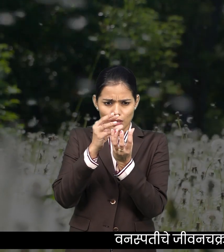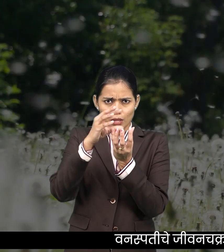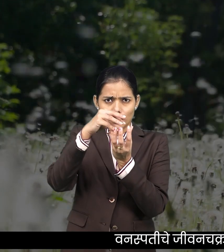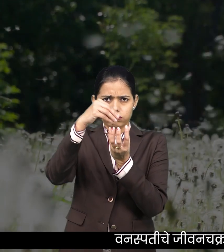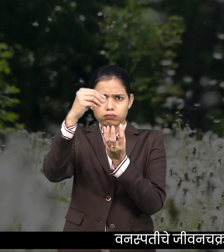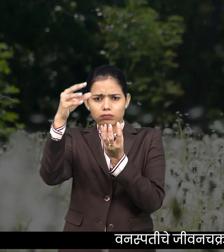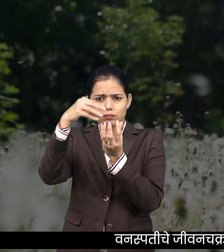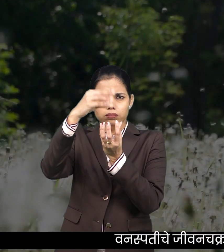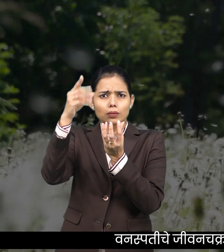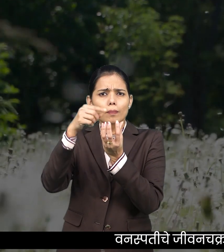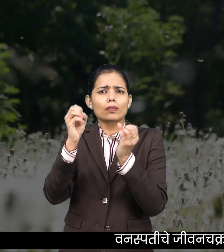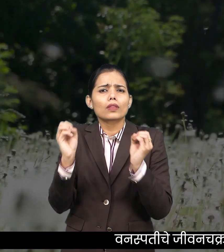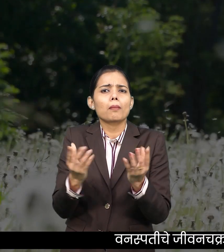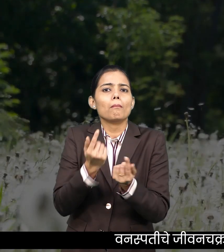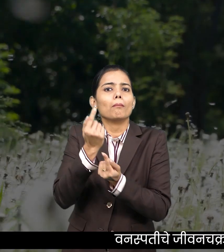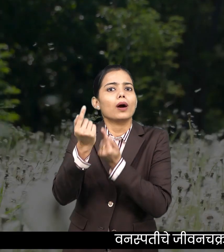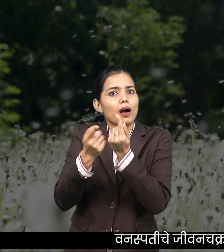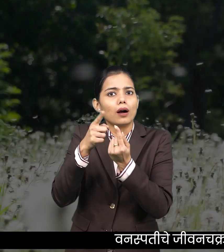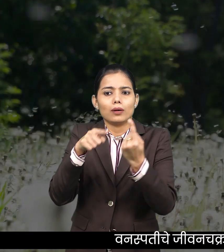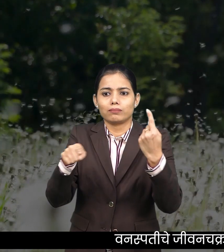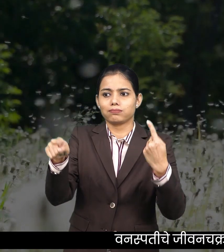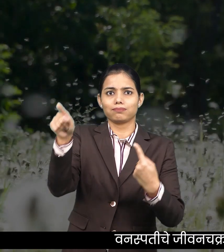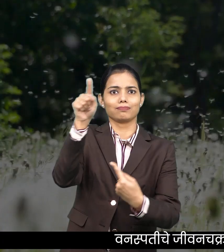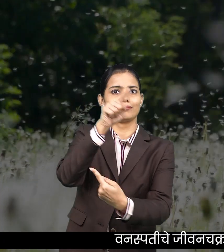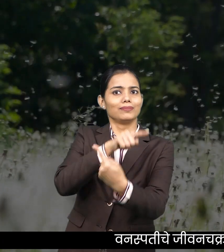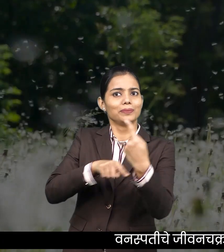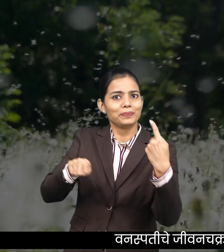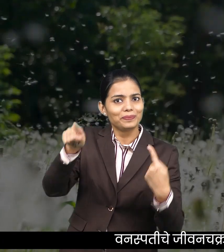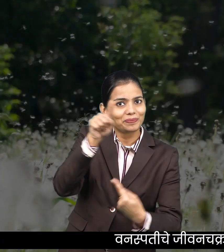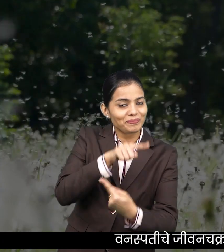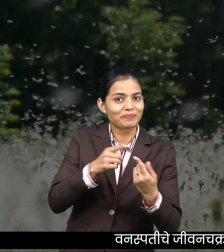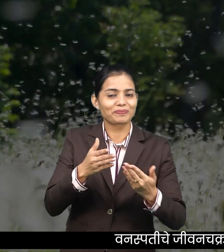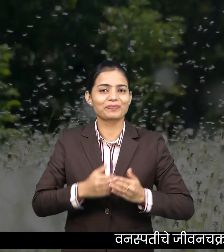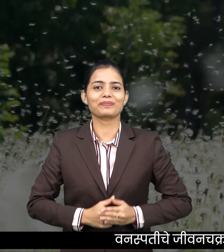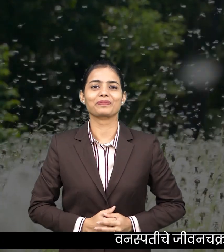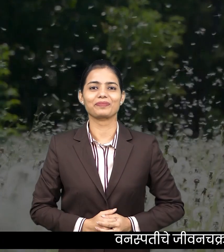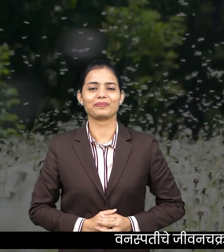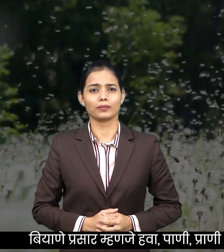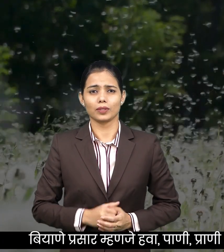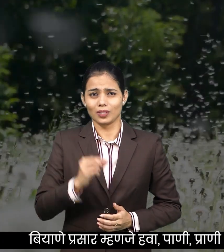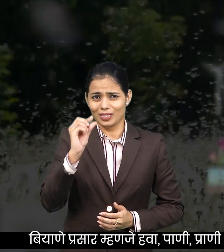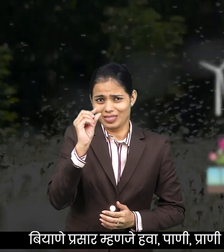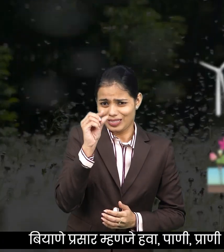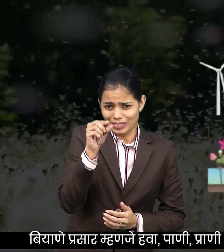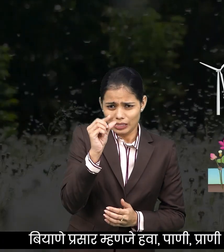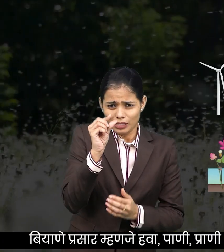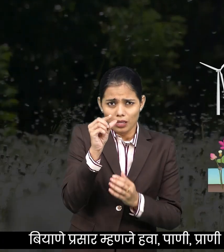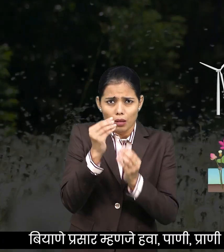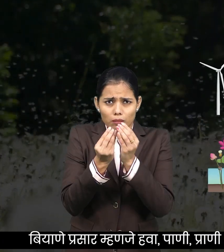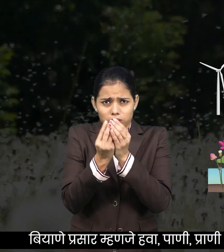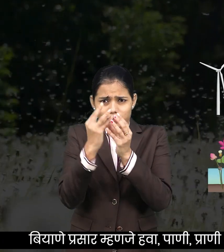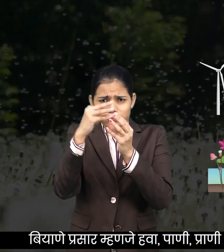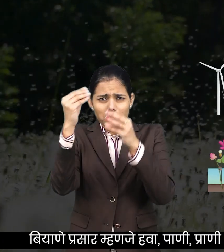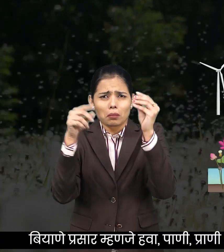वनस्पतीचे जीवनचक्र बियाण्यांच्या प्रसाराने सुरू होते. बियाणे